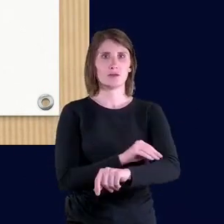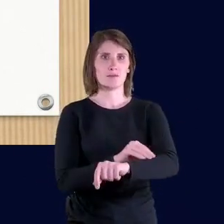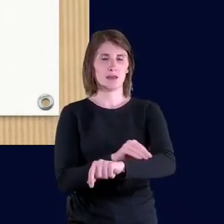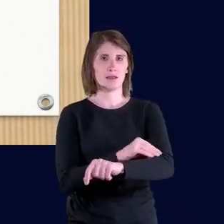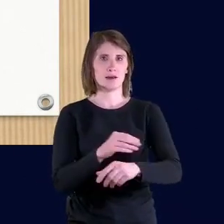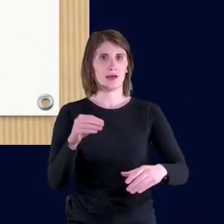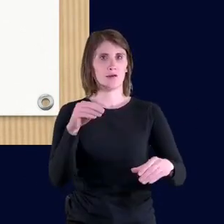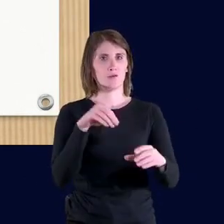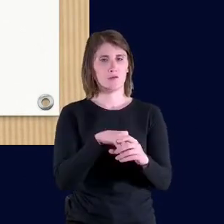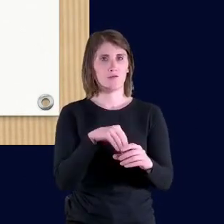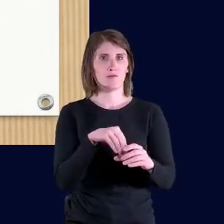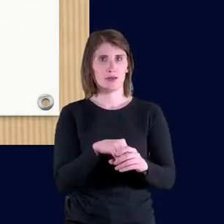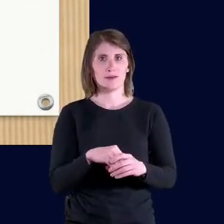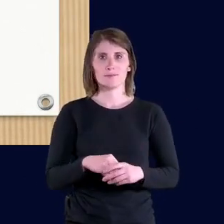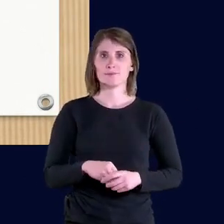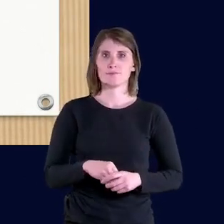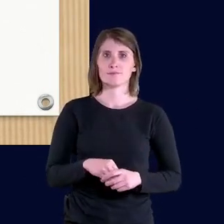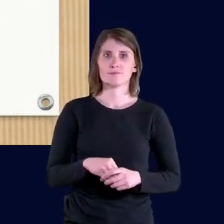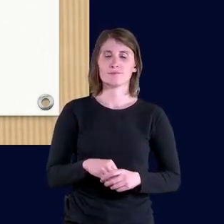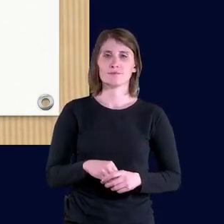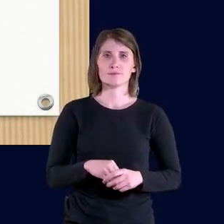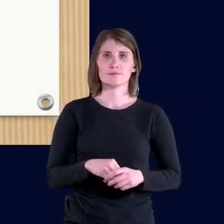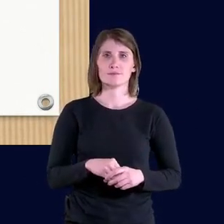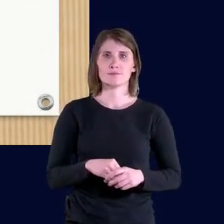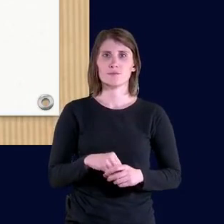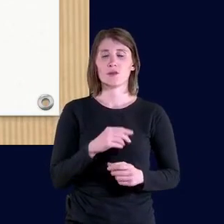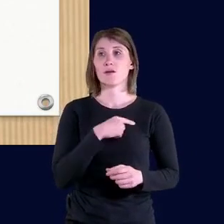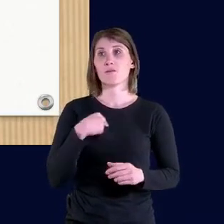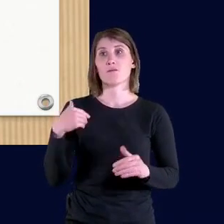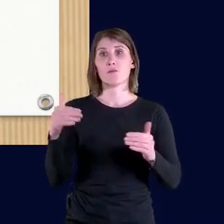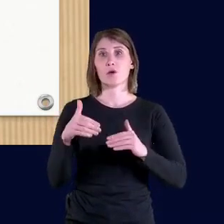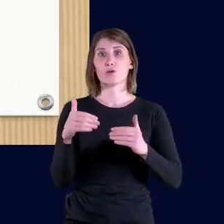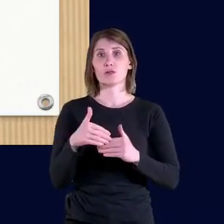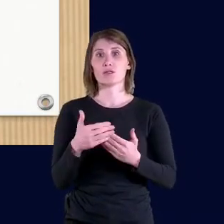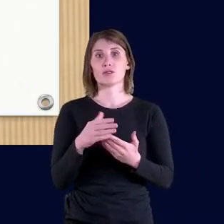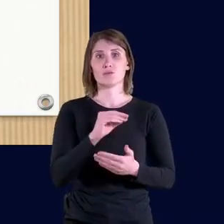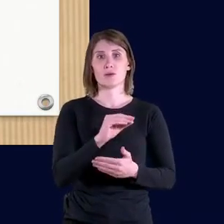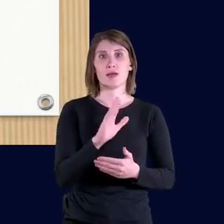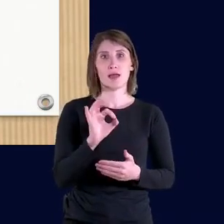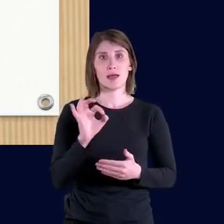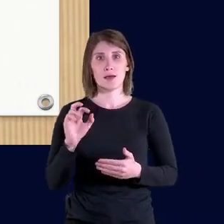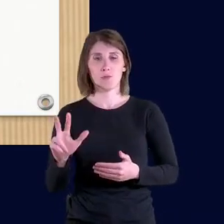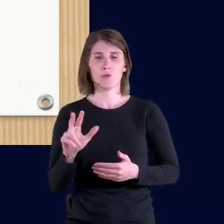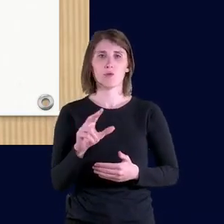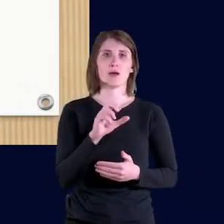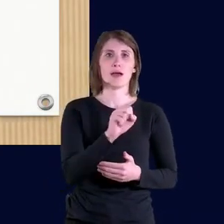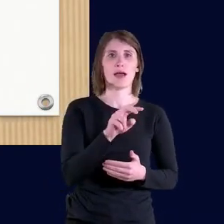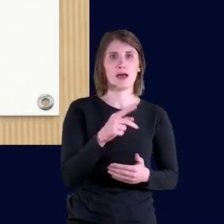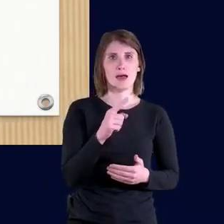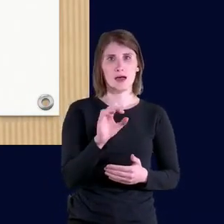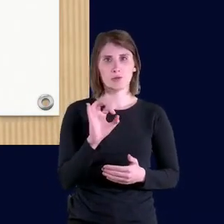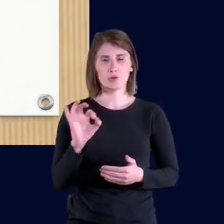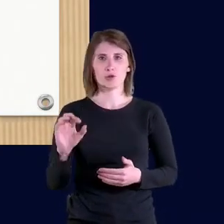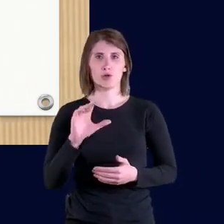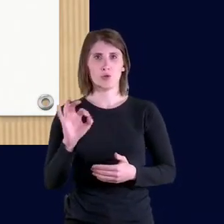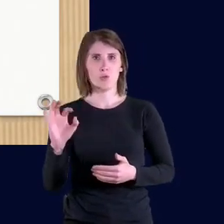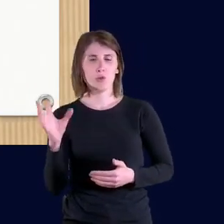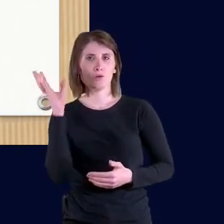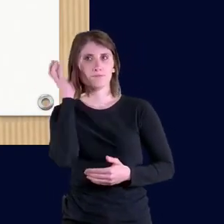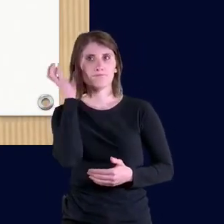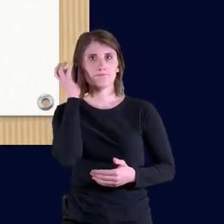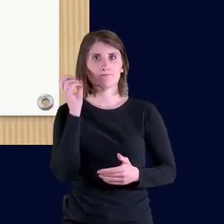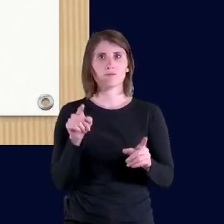właśnie na tej platformie mogliśmy wykorzystać ebooki audiobooki podcasty które